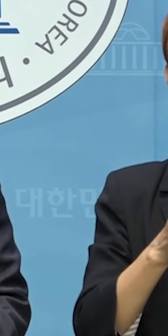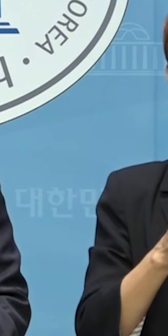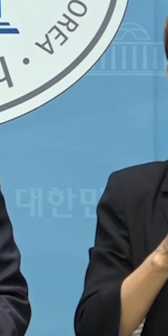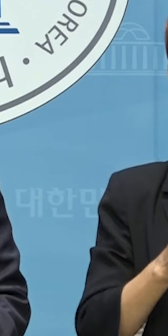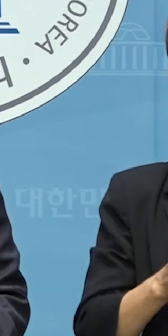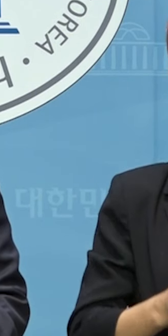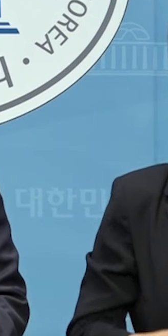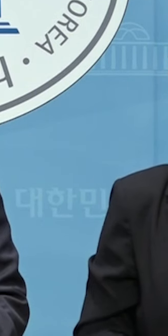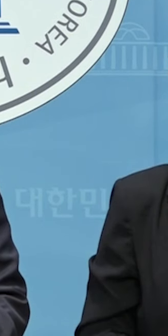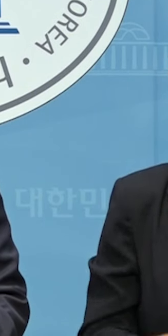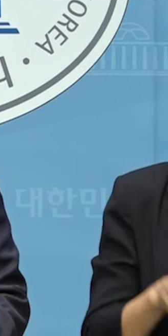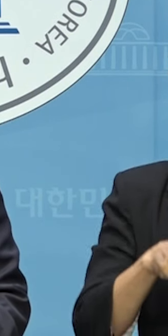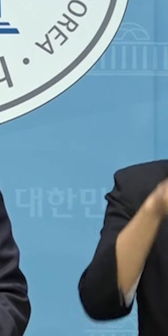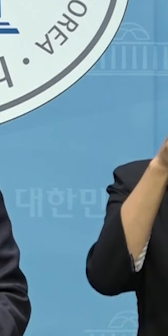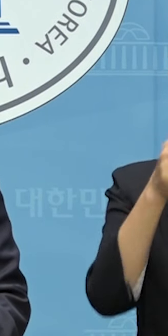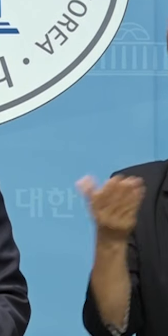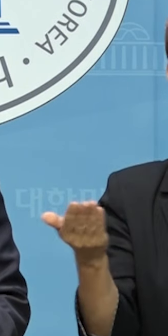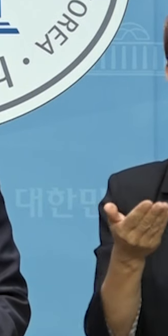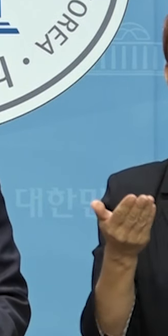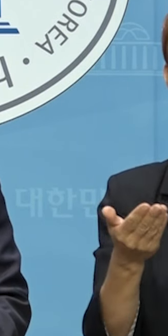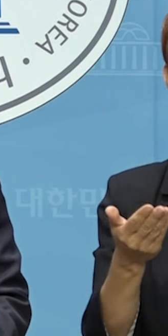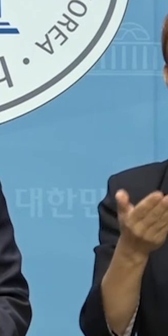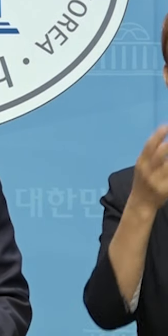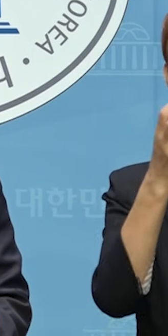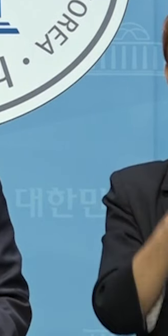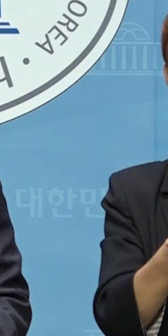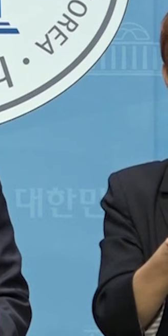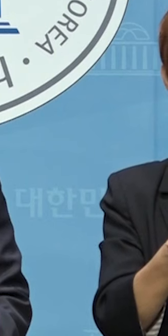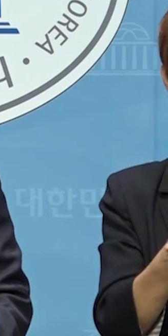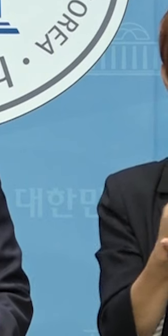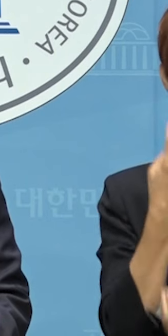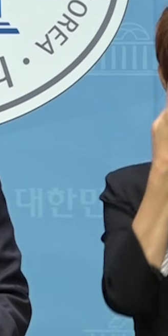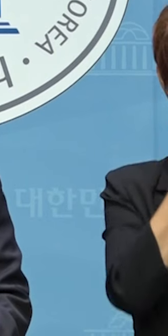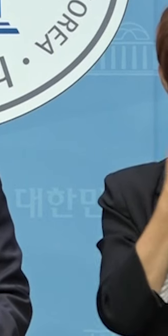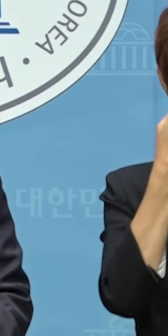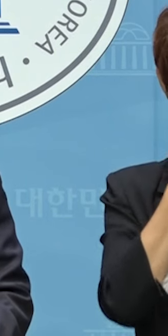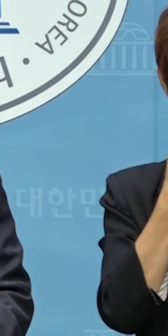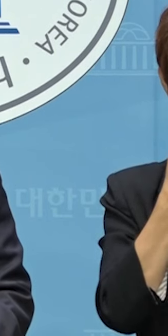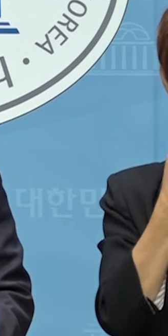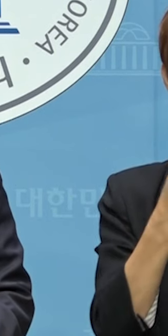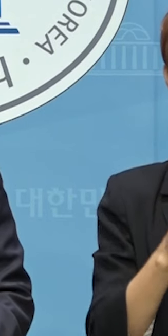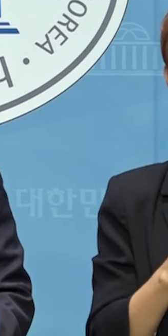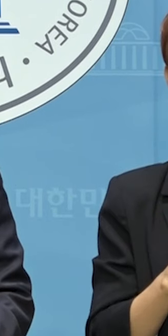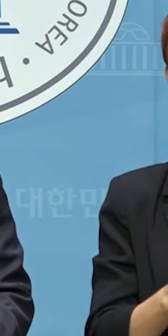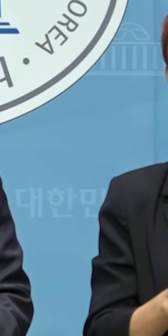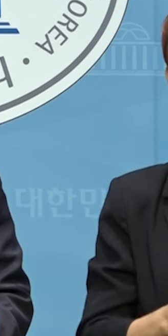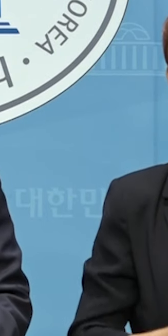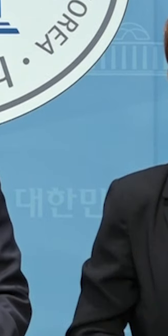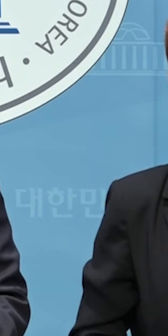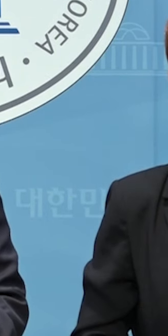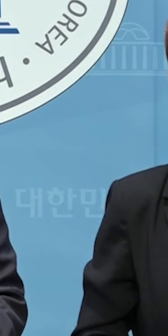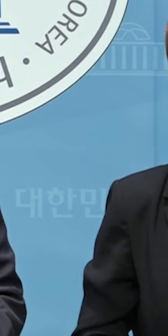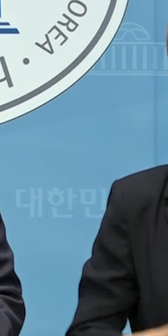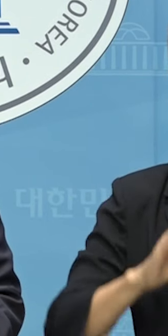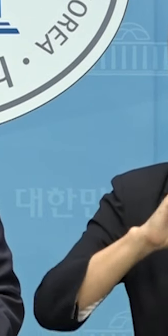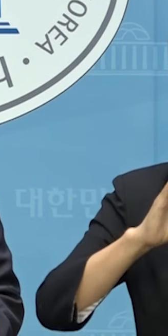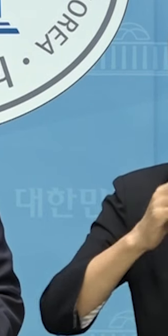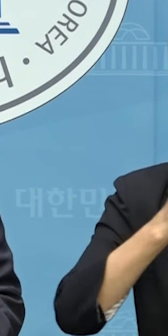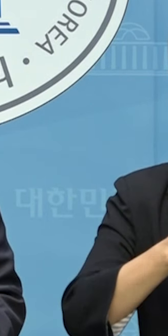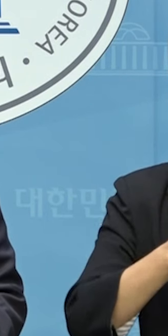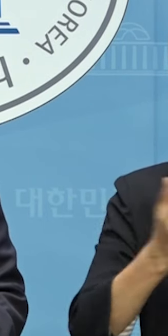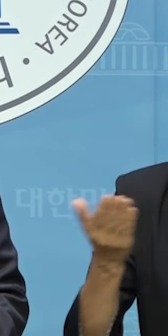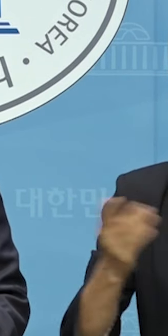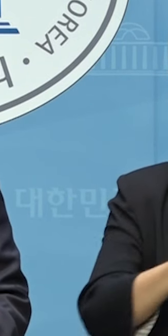하겠습니다 고용노동법 고용노동 법안 심사 소위와 전 전체를 통해 노조법